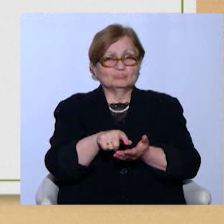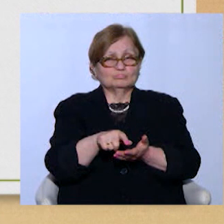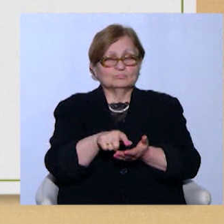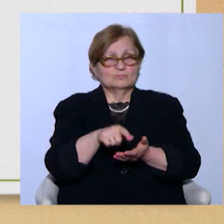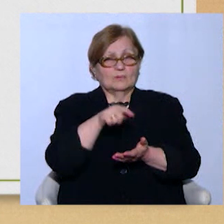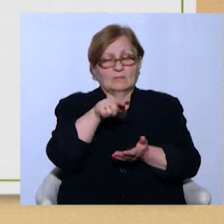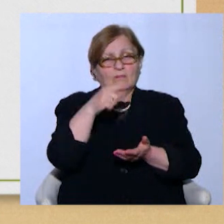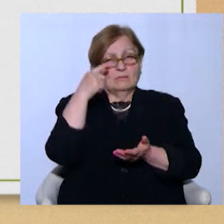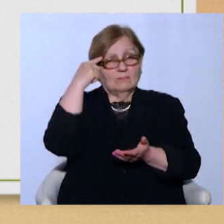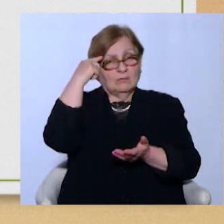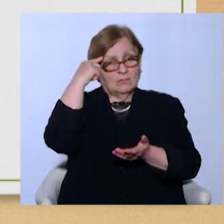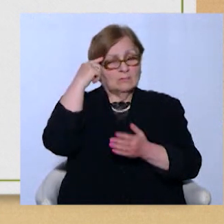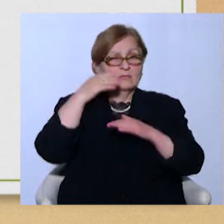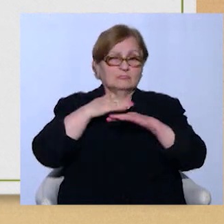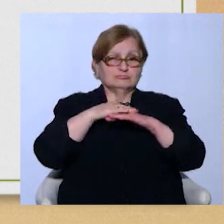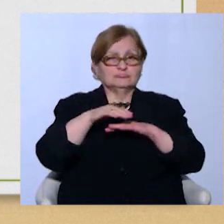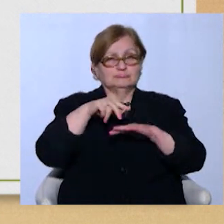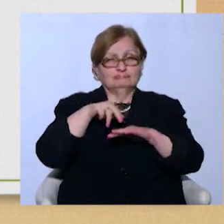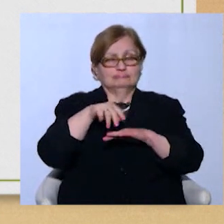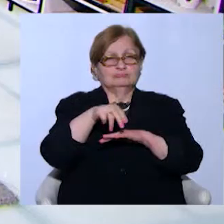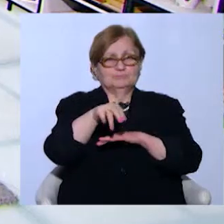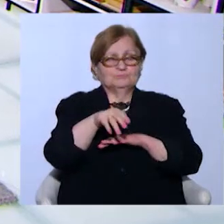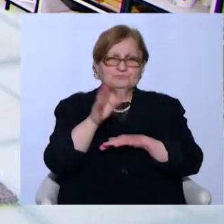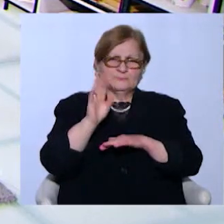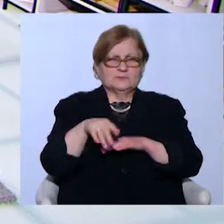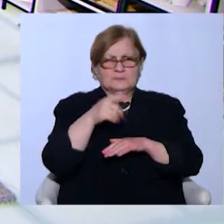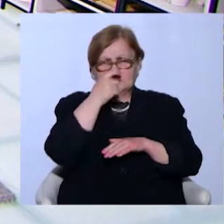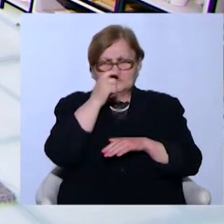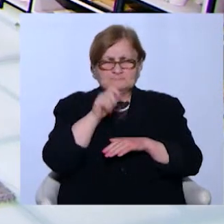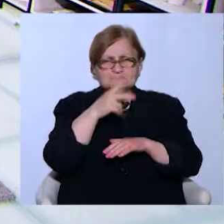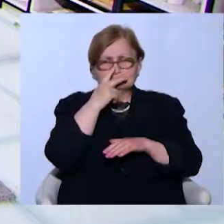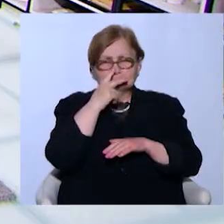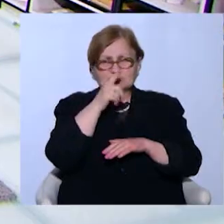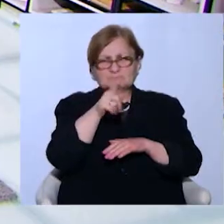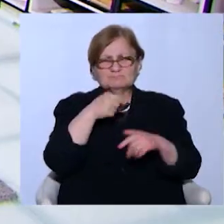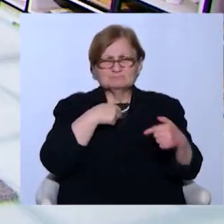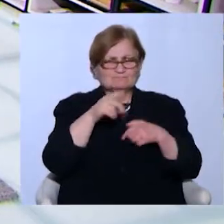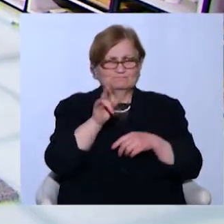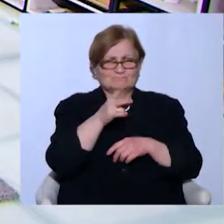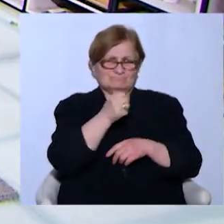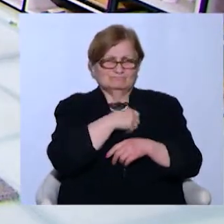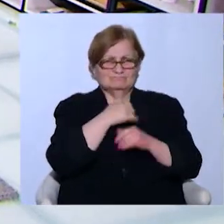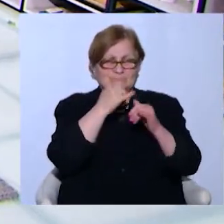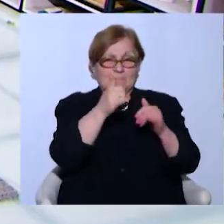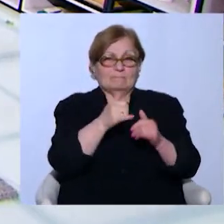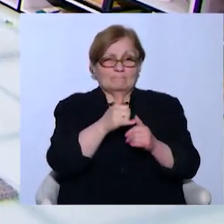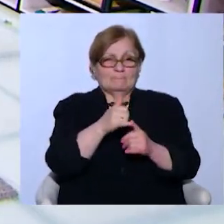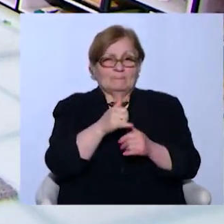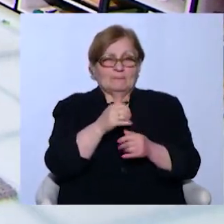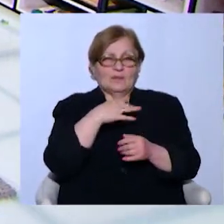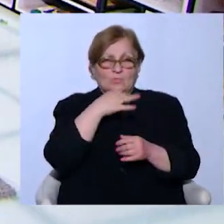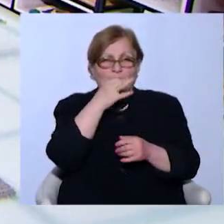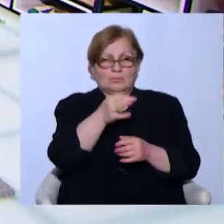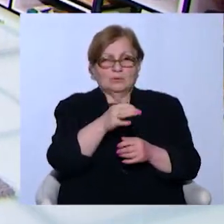თუ ჭიანჭველა მაინც გონია, რომ სიბრტყეზე გადაადგილდება, მოდი მაშინ უბრალოდ აღარ ვაწვალოთ იგი და მას შევთავაზოთ